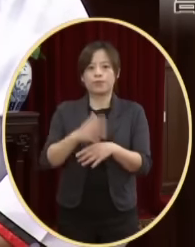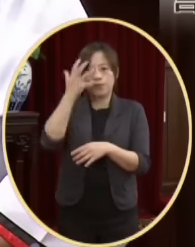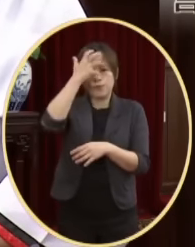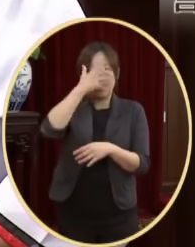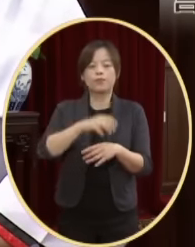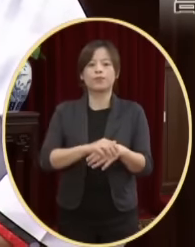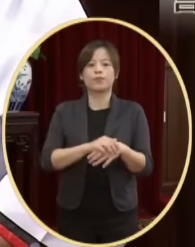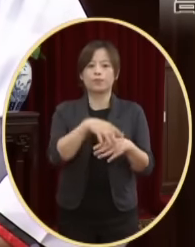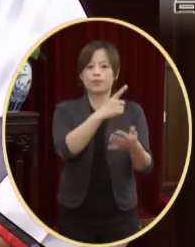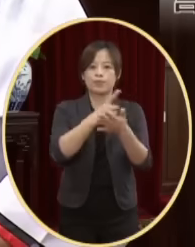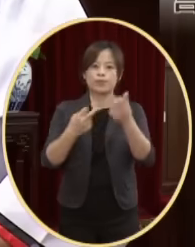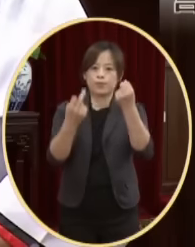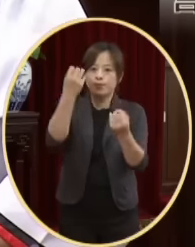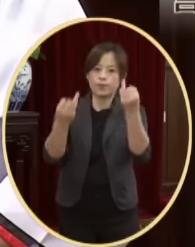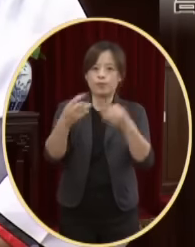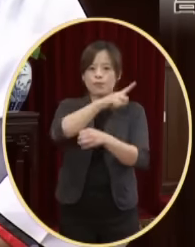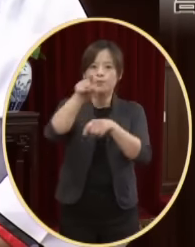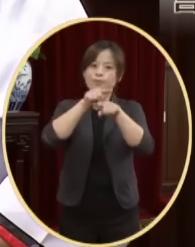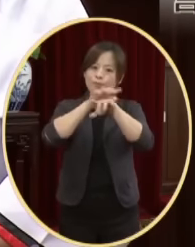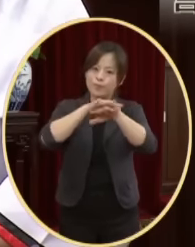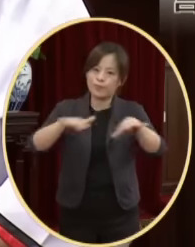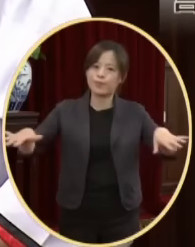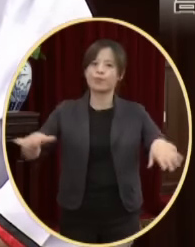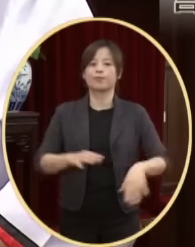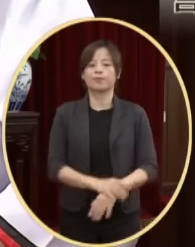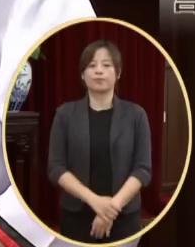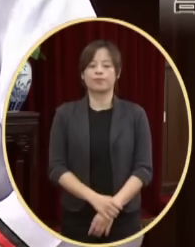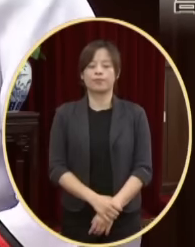老、各位弟兄姐妹，大家平安。